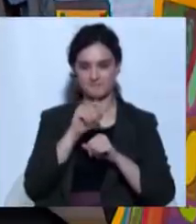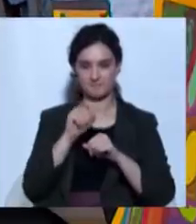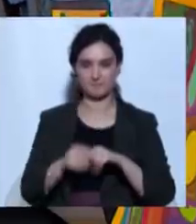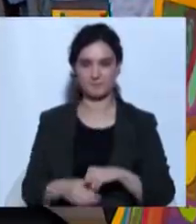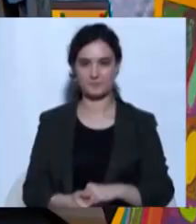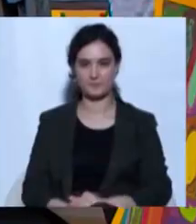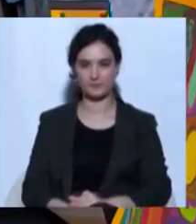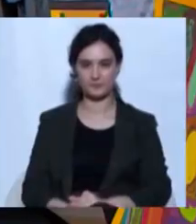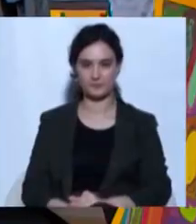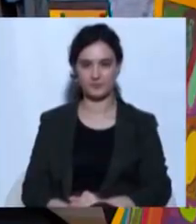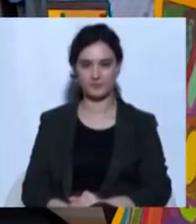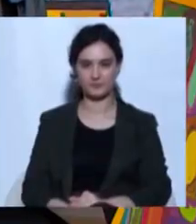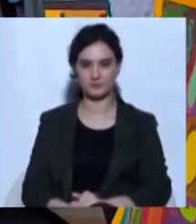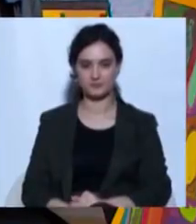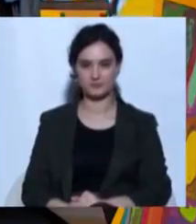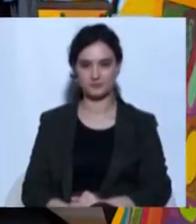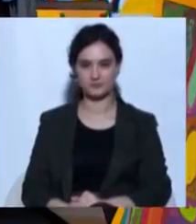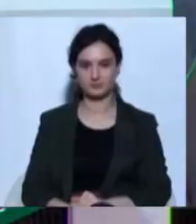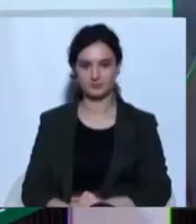ესე.